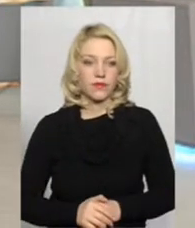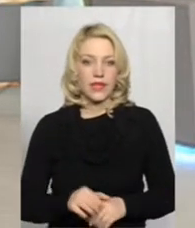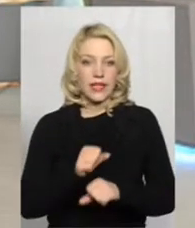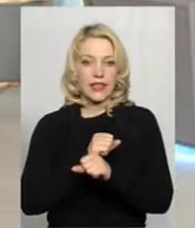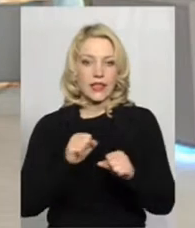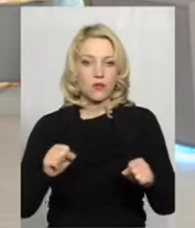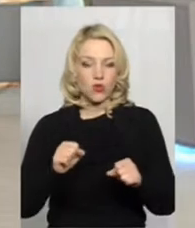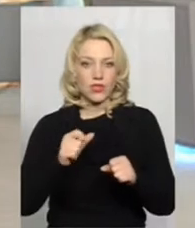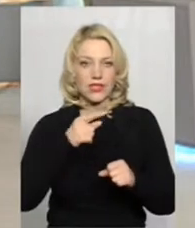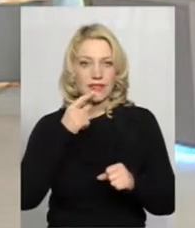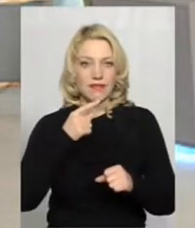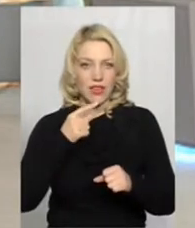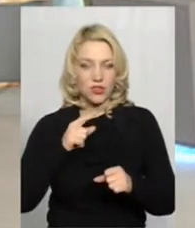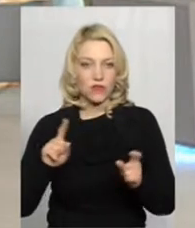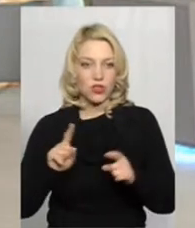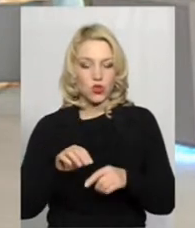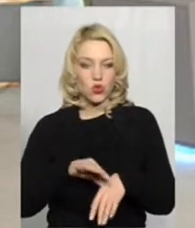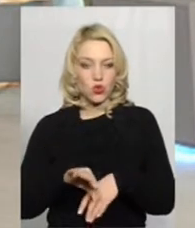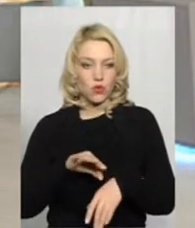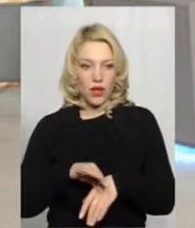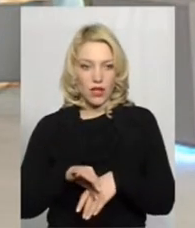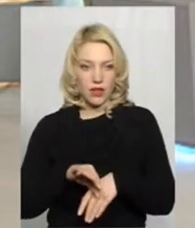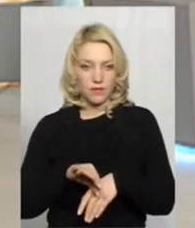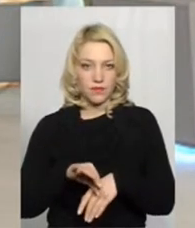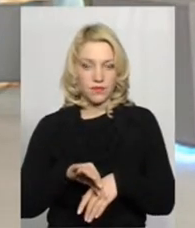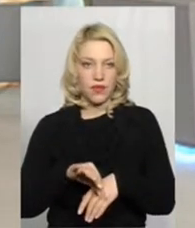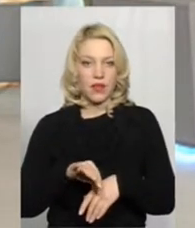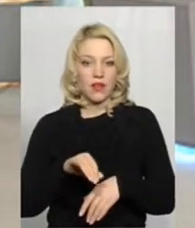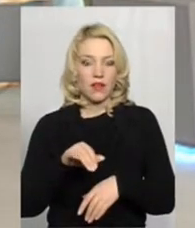не можна стверджувати, що цькування в